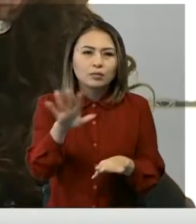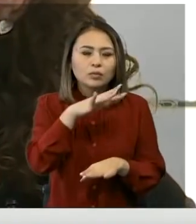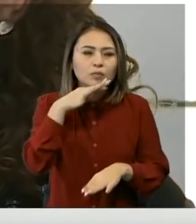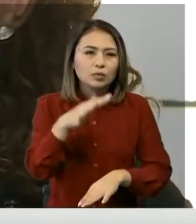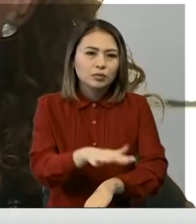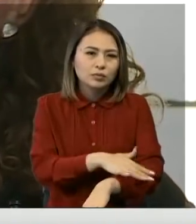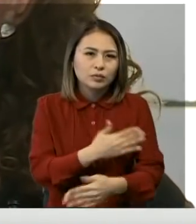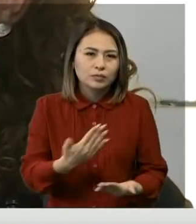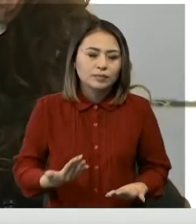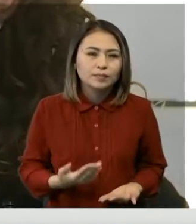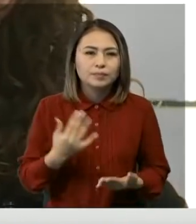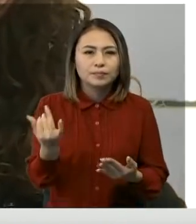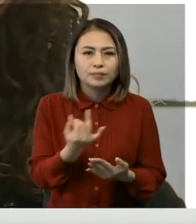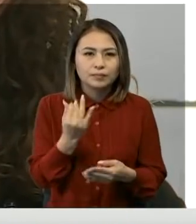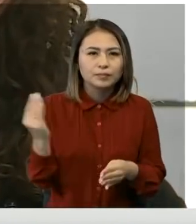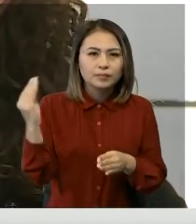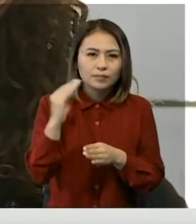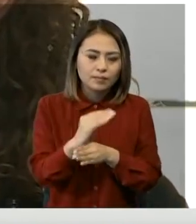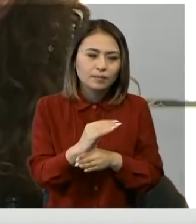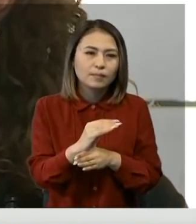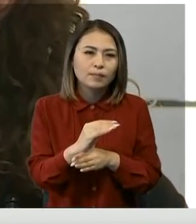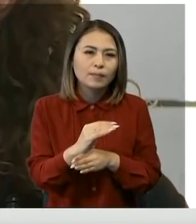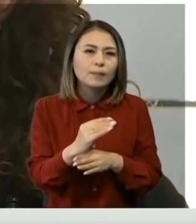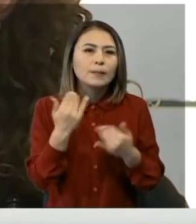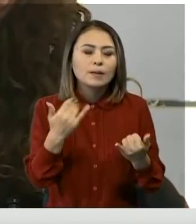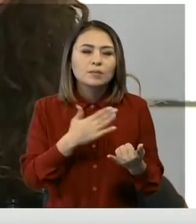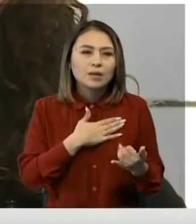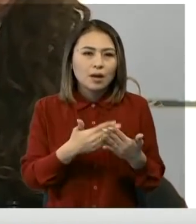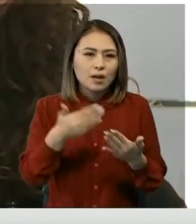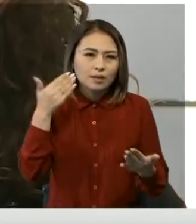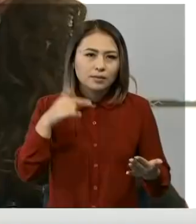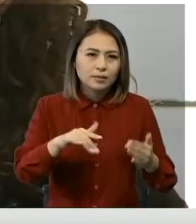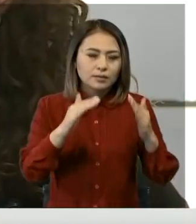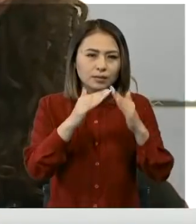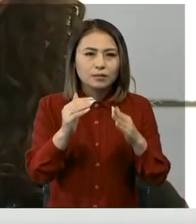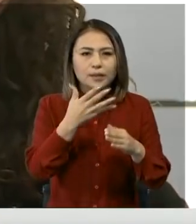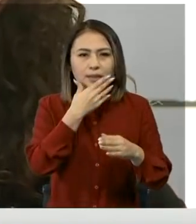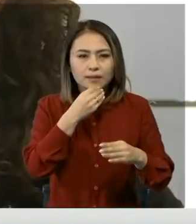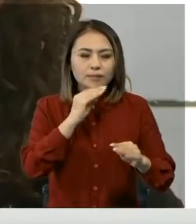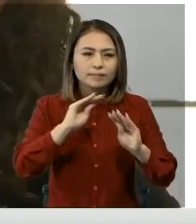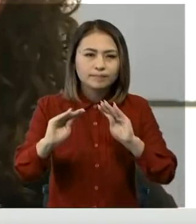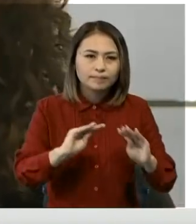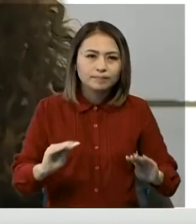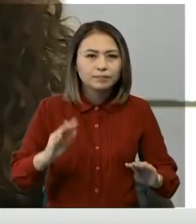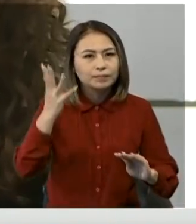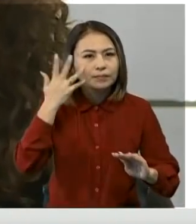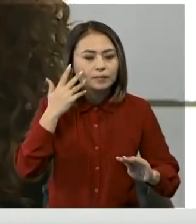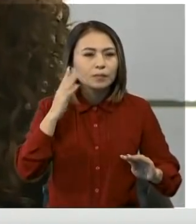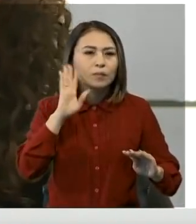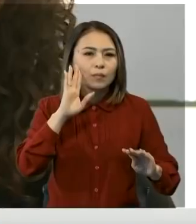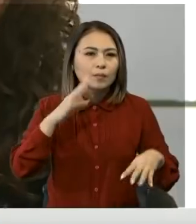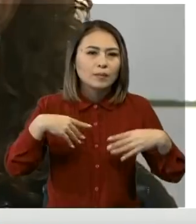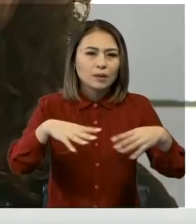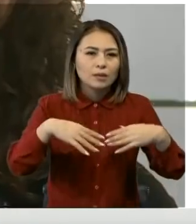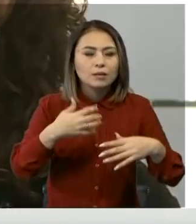замандарды басынан кешірсе де, әлі күнге сыны кетпеген. Біз ең алдымен кесене аумағын көгалдандыру, абаттандыру барысында суландыру